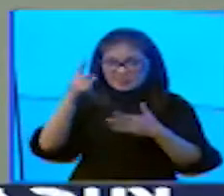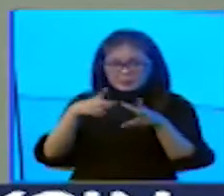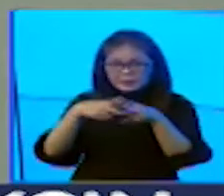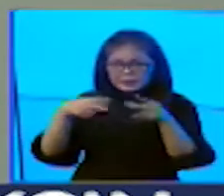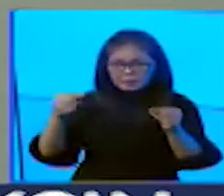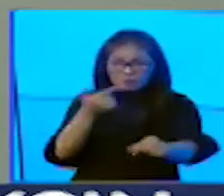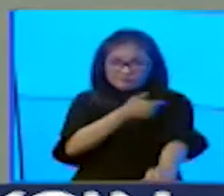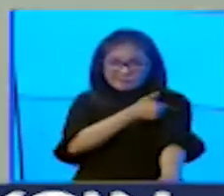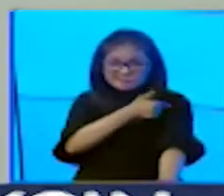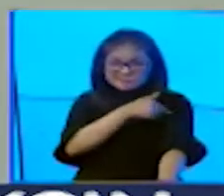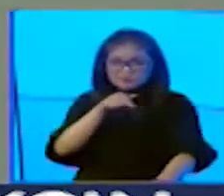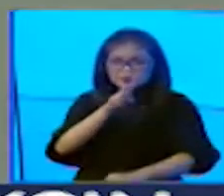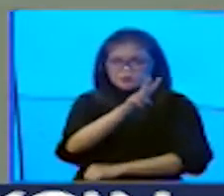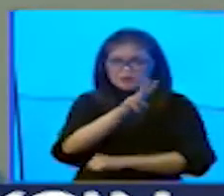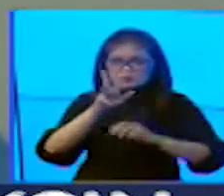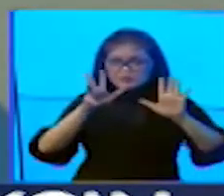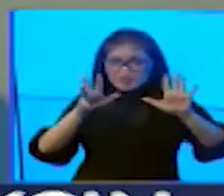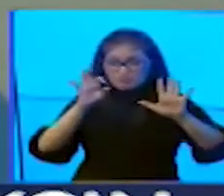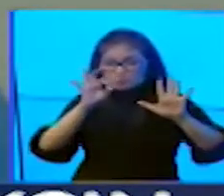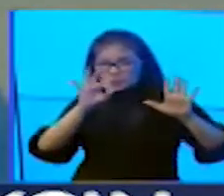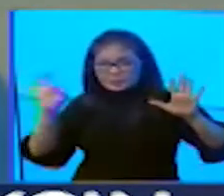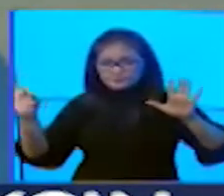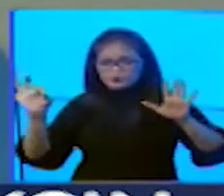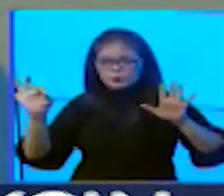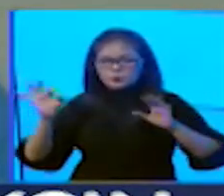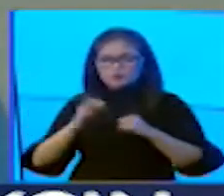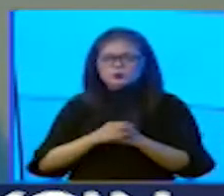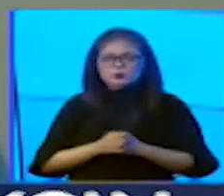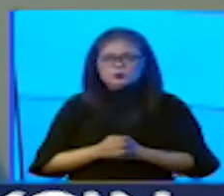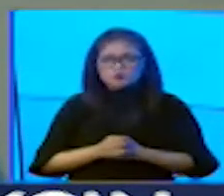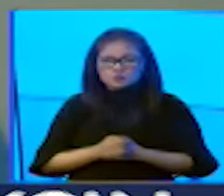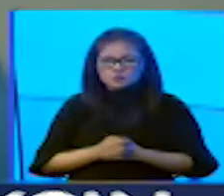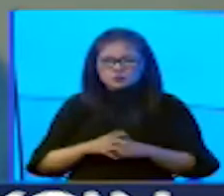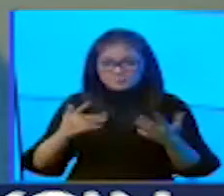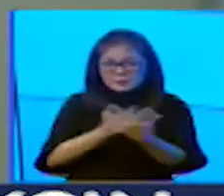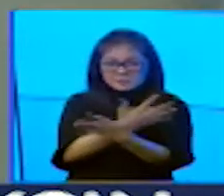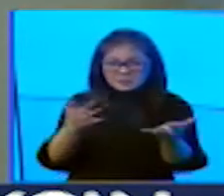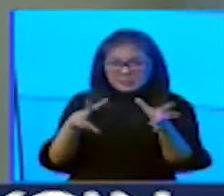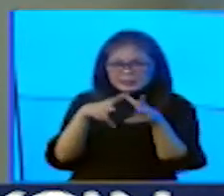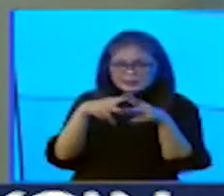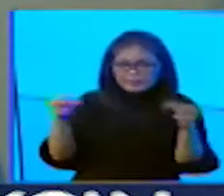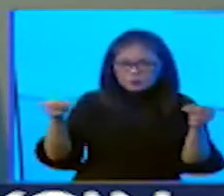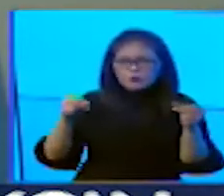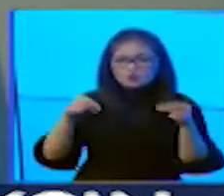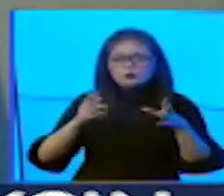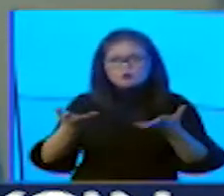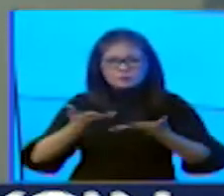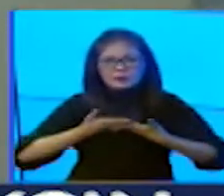kepada 290.000 penerima. Nantinya warga Depok akan mendapatkan vaksin COVID-19 sebanyak